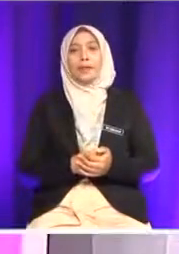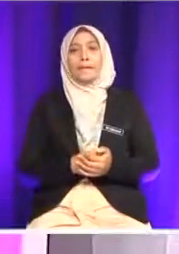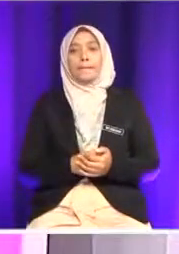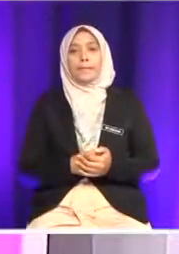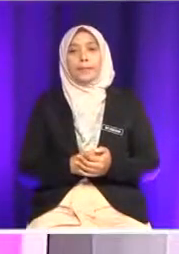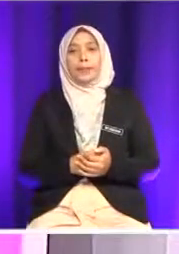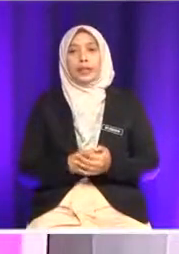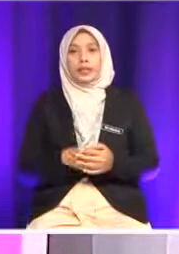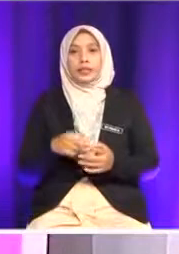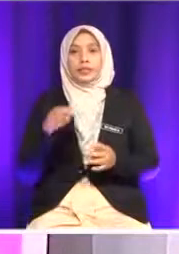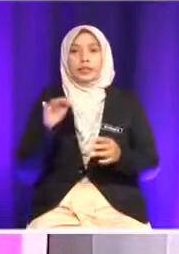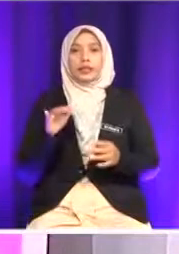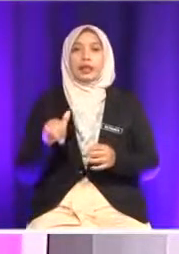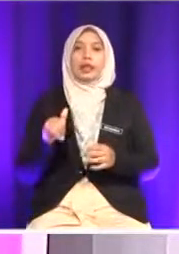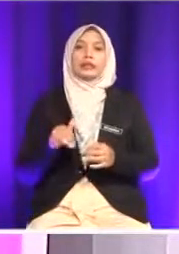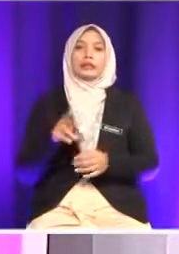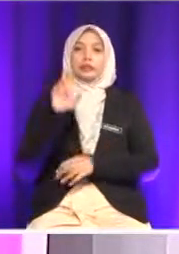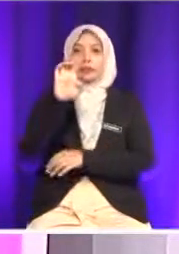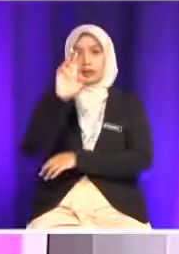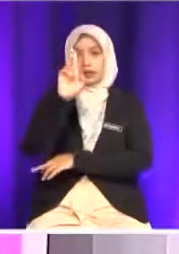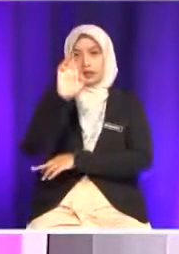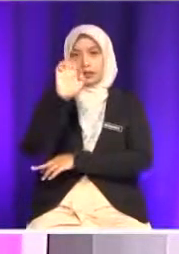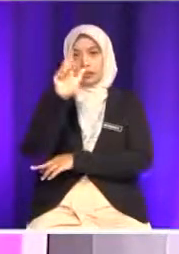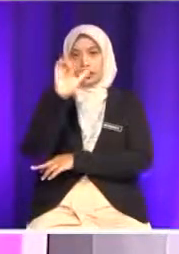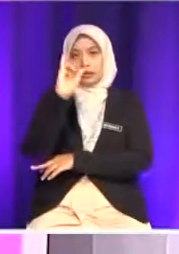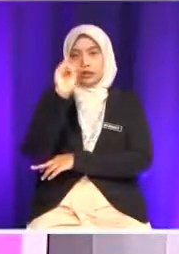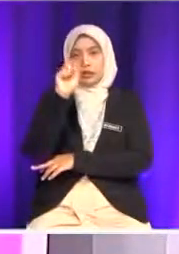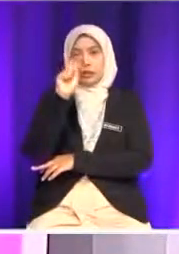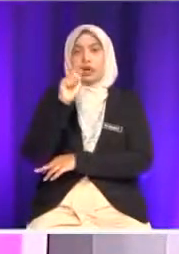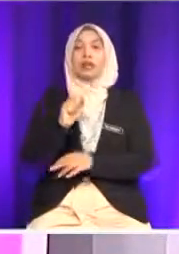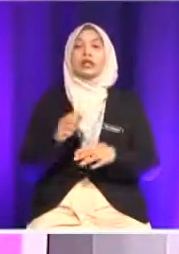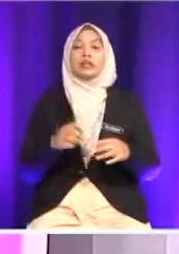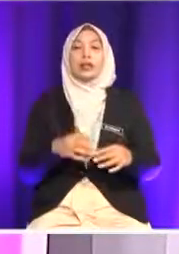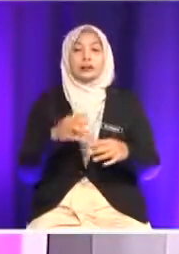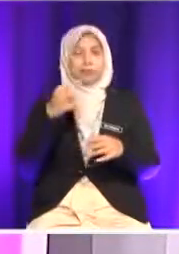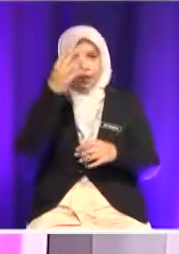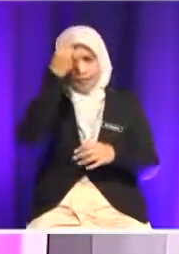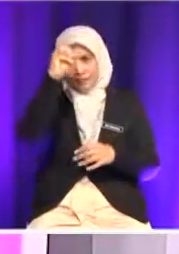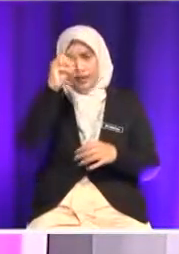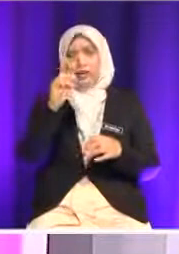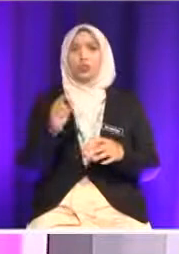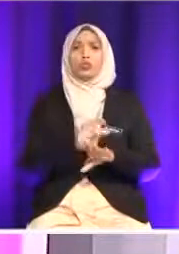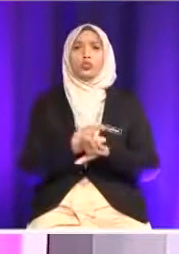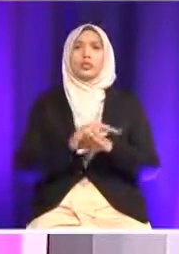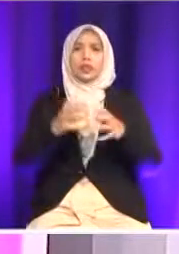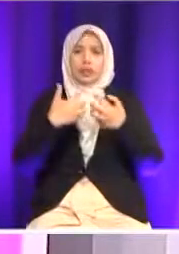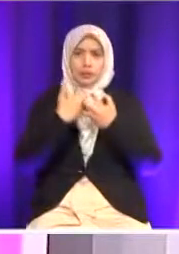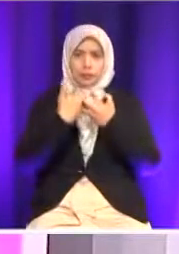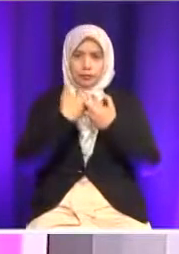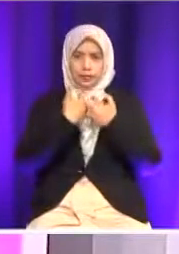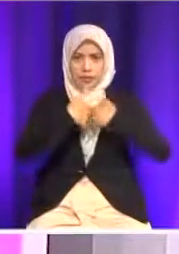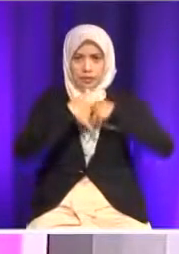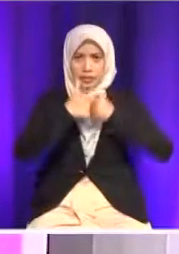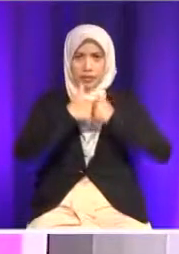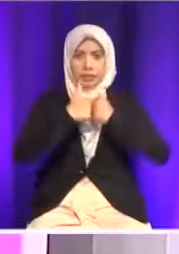orang yang suka menggunakan mesin di rumah yang menggunakan mesin maksudnya kalau misi kalau kenapa saya cakap Drone ataupun